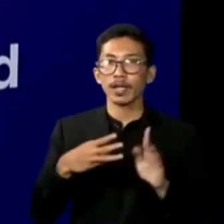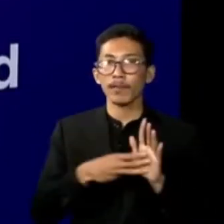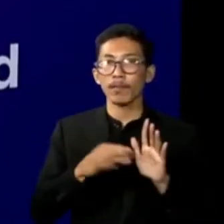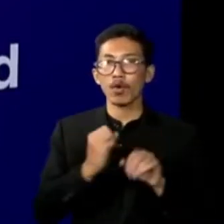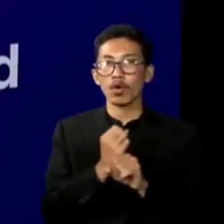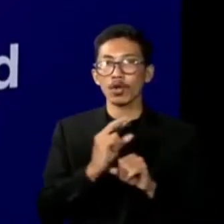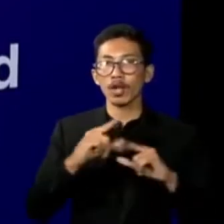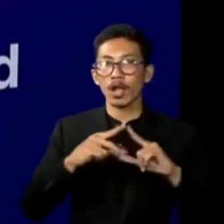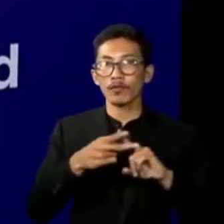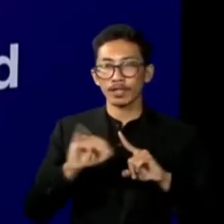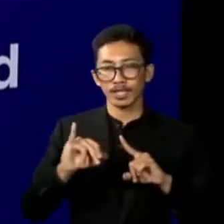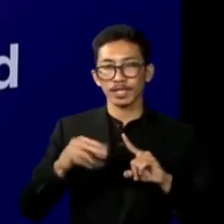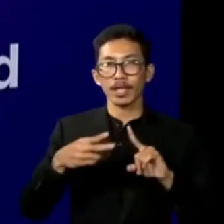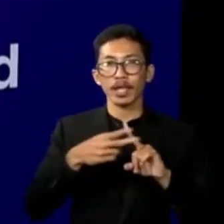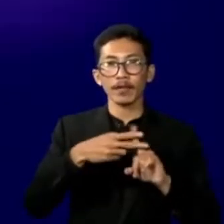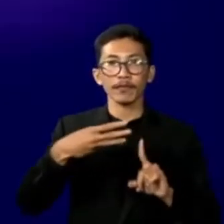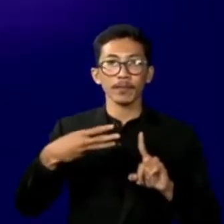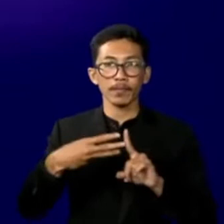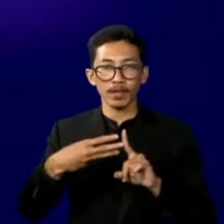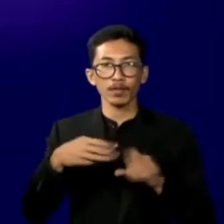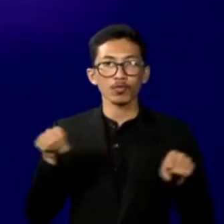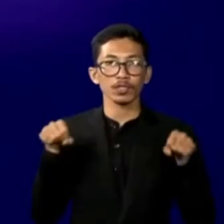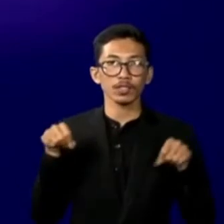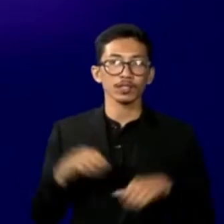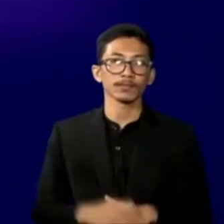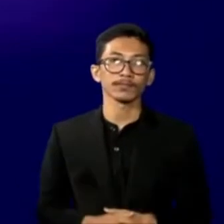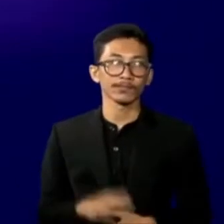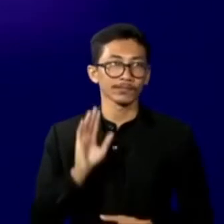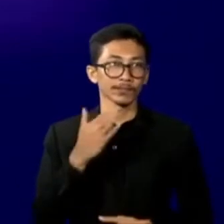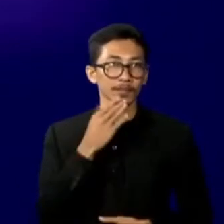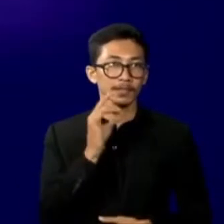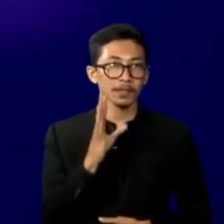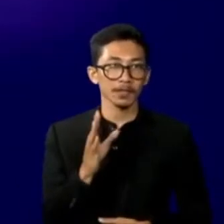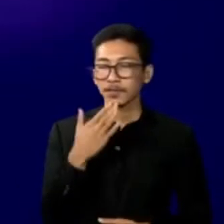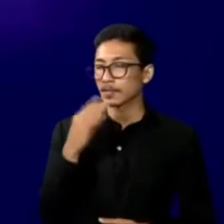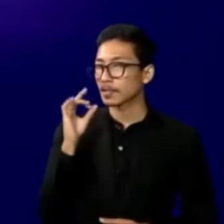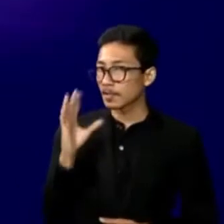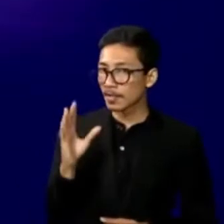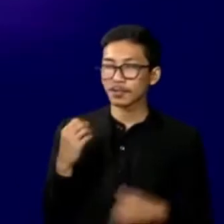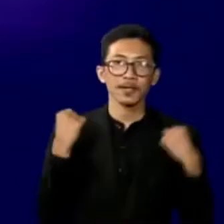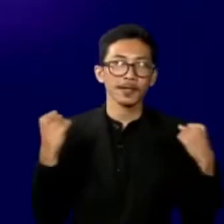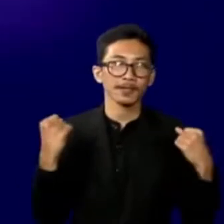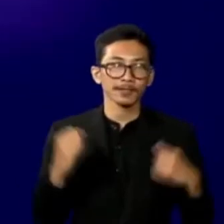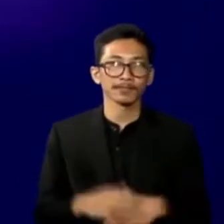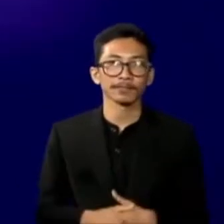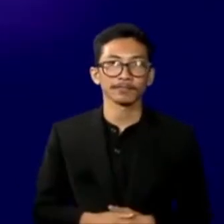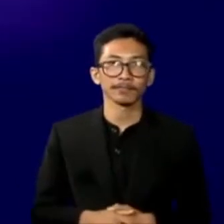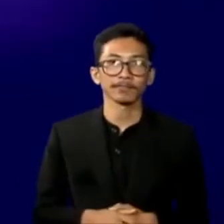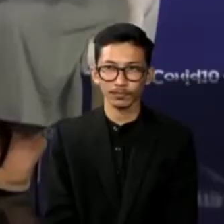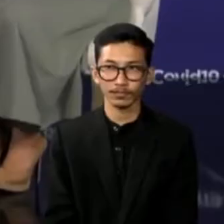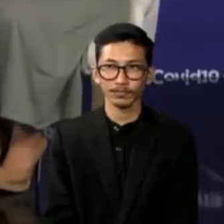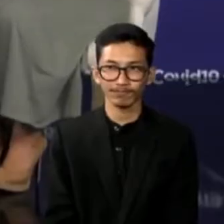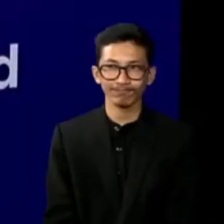Universitas Indonesia selamat siang fathuro Pratama sudah meluangkan waktu yang melaju sehat juga ya Pajero ya terima kasih dan tetap semangat